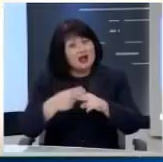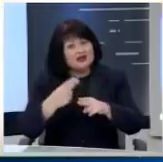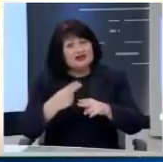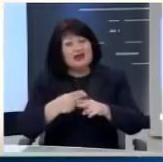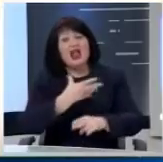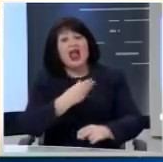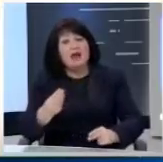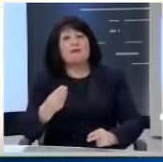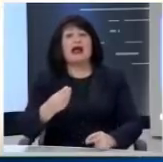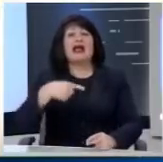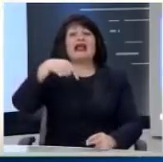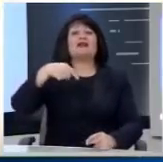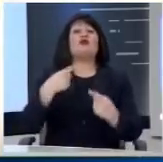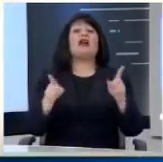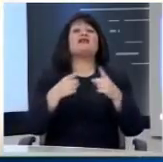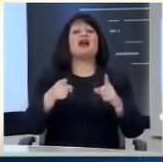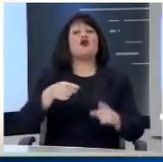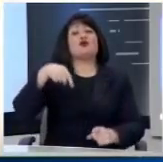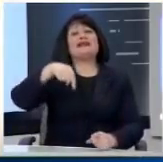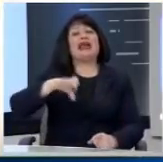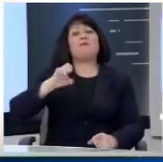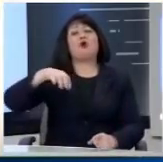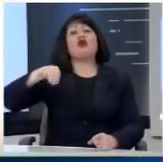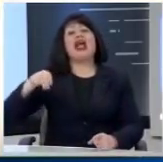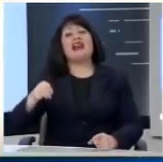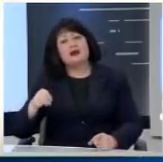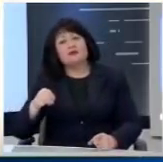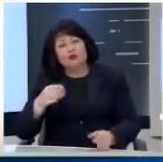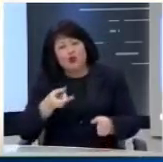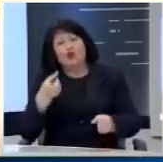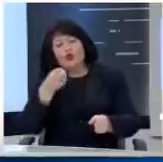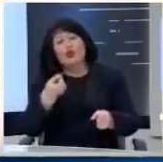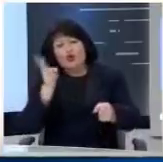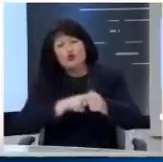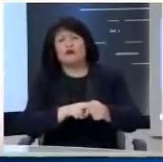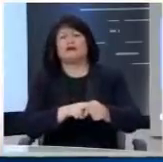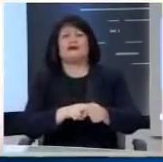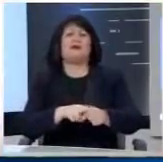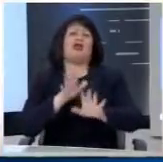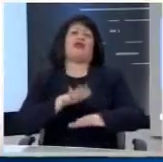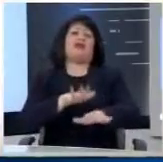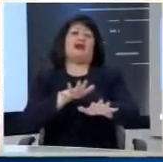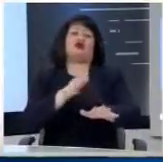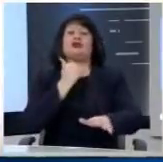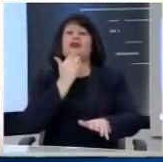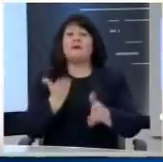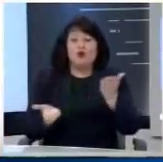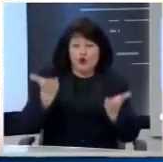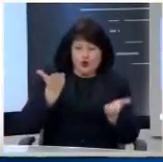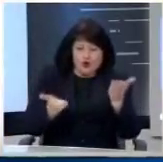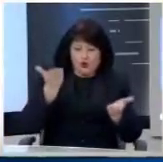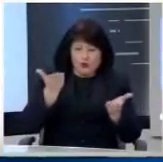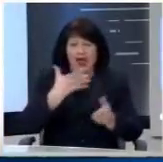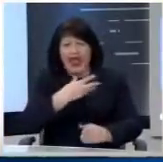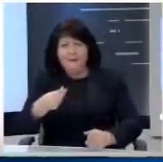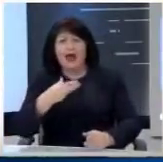είχε και το αίμα του Νίκου Τεμπονέρα, κύριε Μητσοτάκη. Και δεν μπορούμε να βάλουμε στο ζύγι το αίμα των ανθρώπων